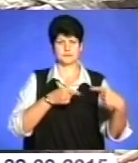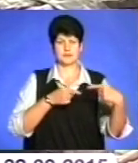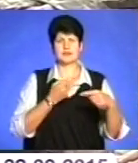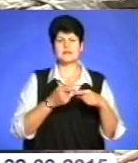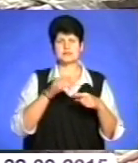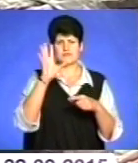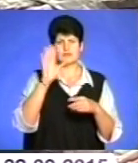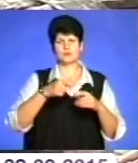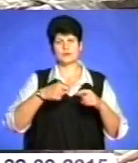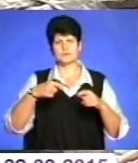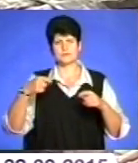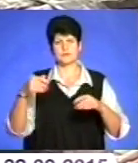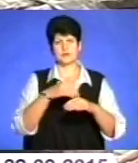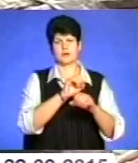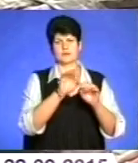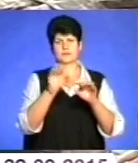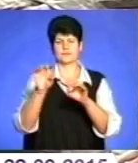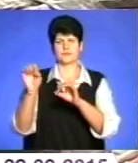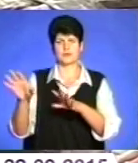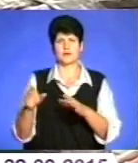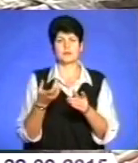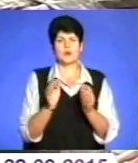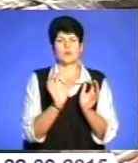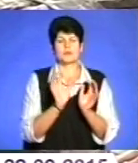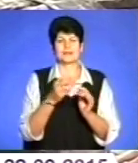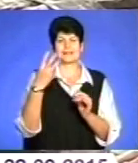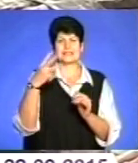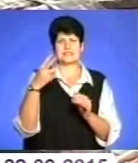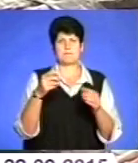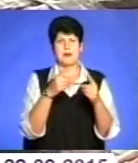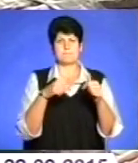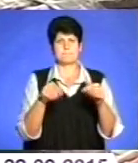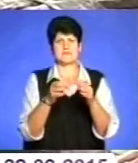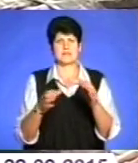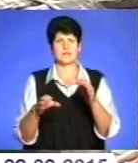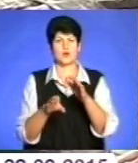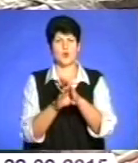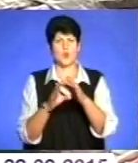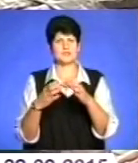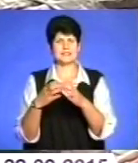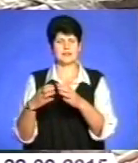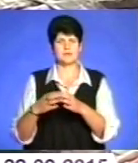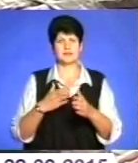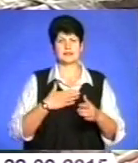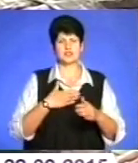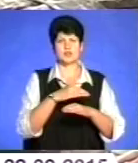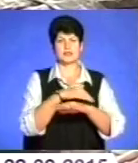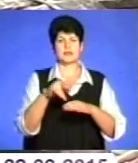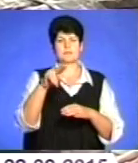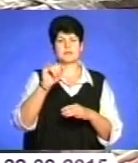все буде розтягнуто попередку. Значить, ми опікуємося більше 30 підрозділами і з'єднаннями. Значить, наша лінія Піски,